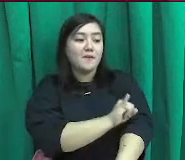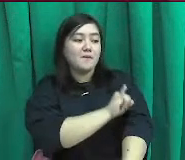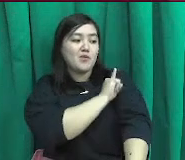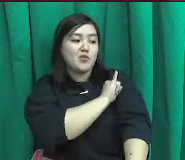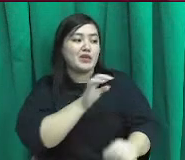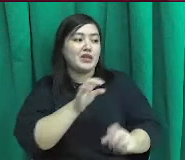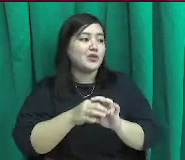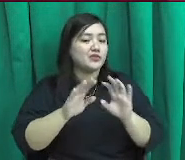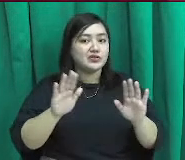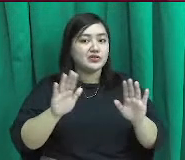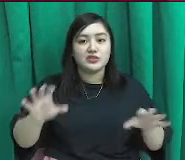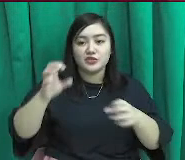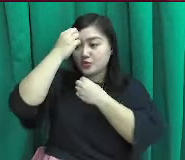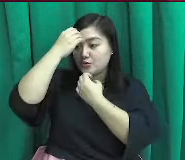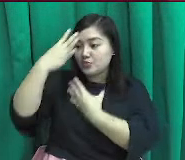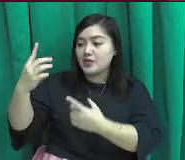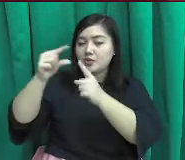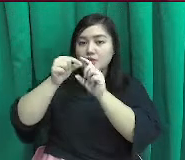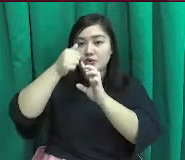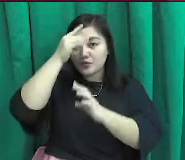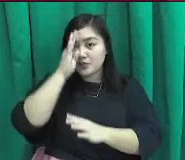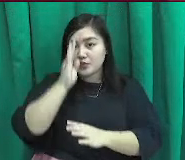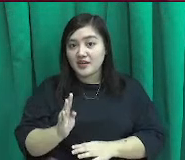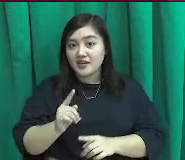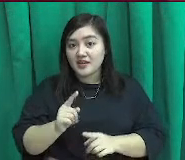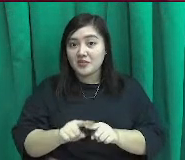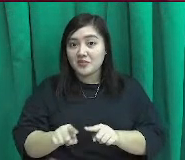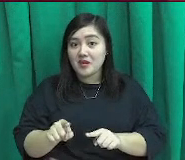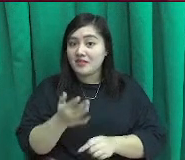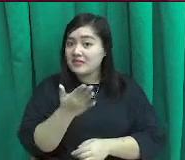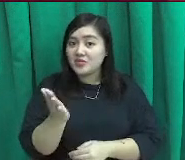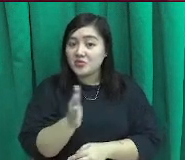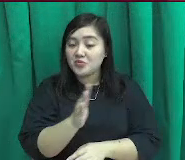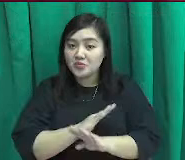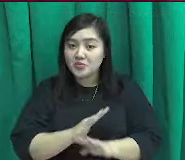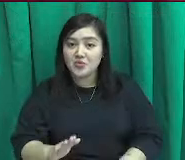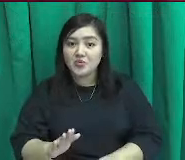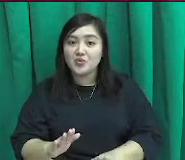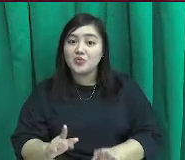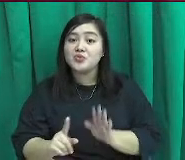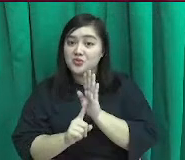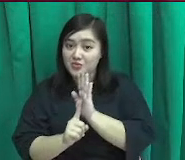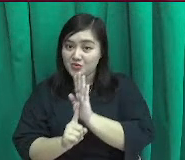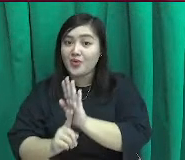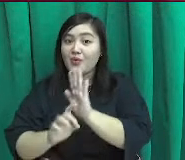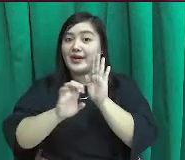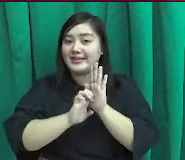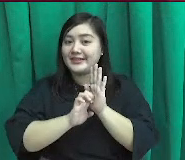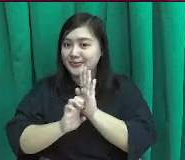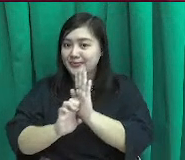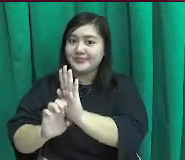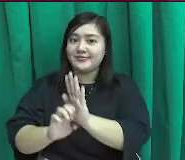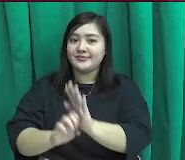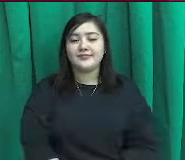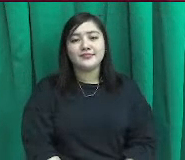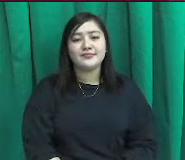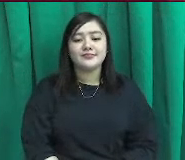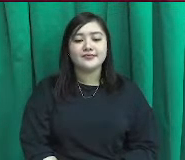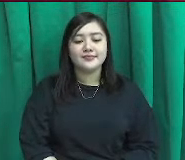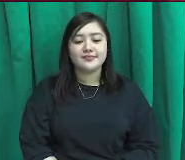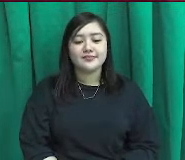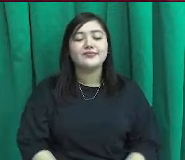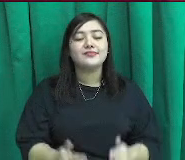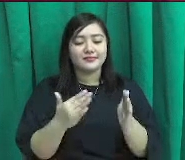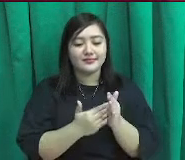eh, ikaw naman na padre pamilya, hindi ka nakikitang sumusunod sa salita ng Diyos. Amen. You see that? So may mga pamaraan ng Diyos.